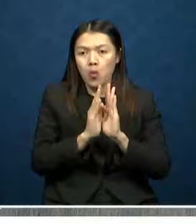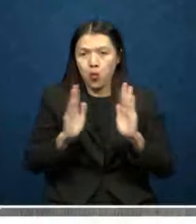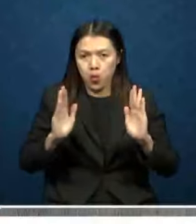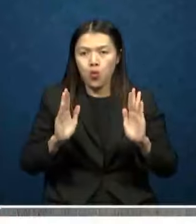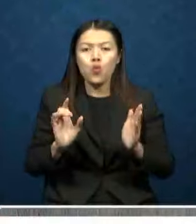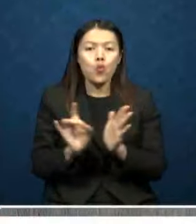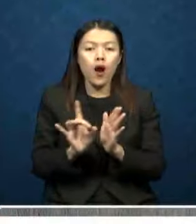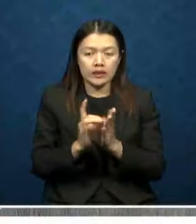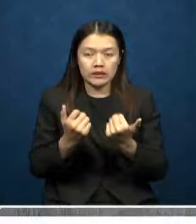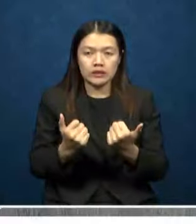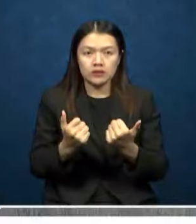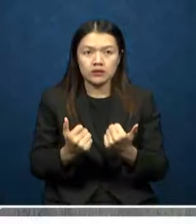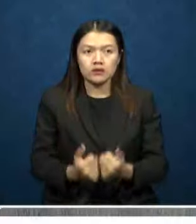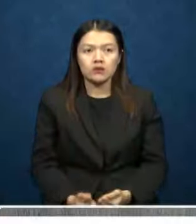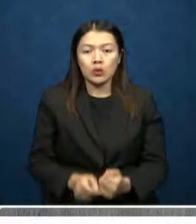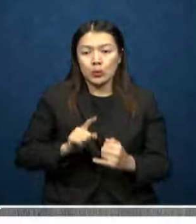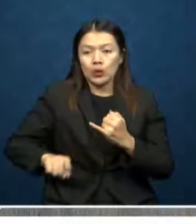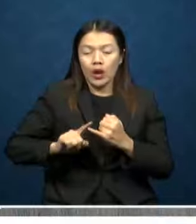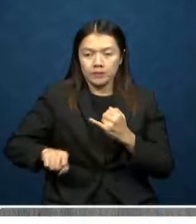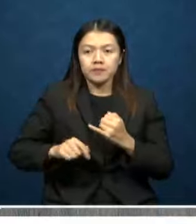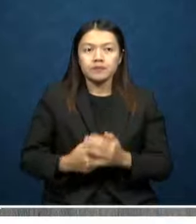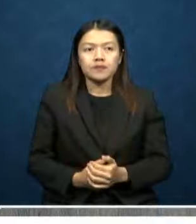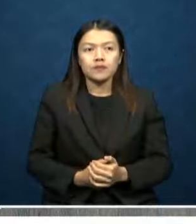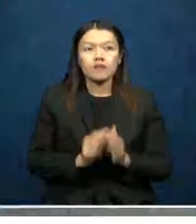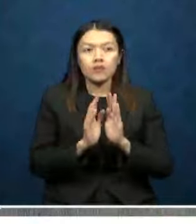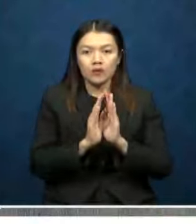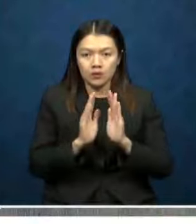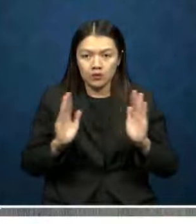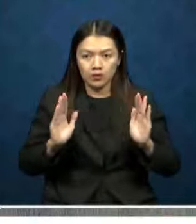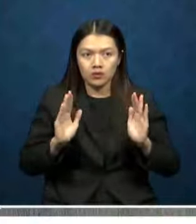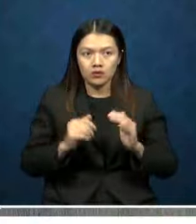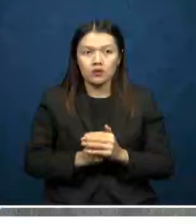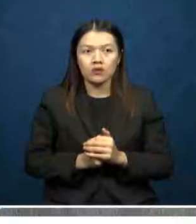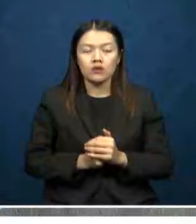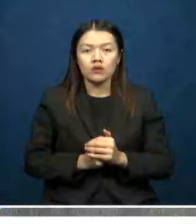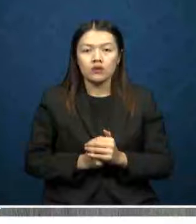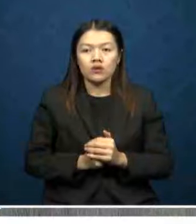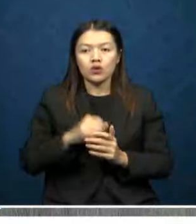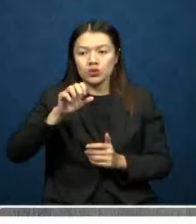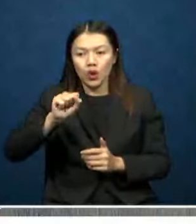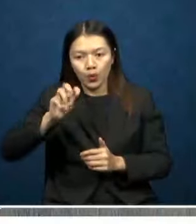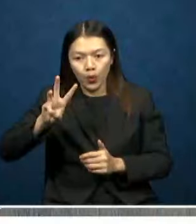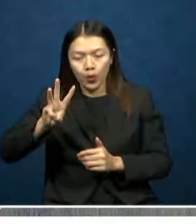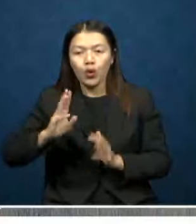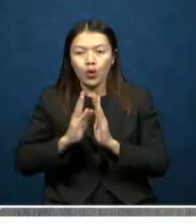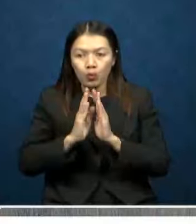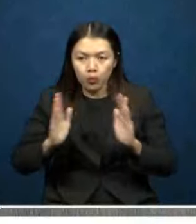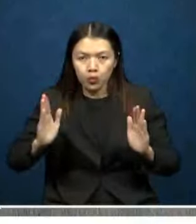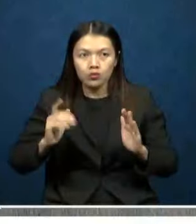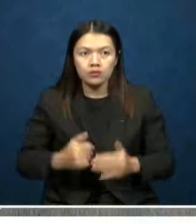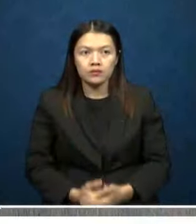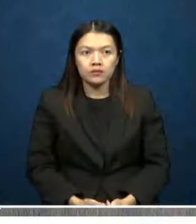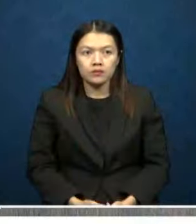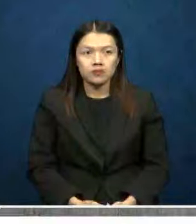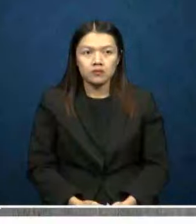อีกครั้งหนึ่งผมขออนุญาตขอบพระคุณเพื่อนสมสมาชิกวุฒิสภาก่อนอย่างน้อย